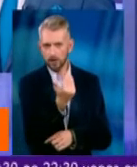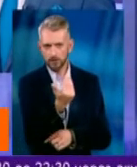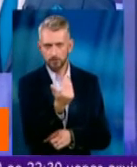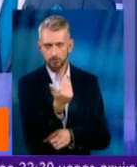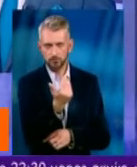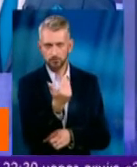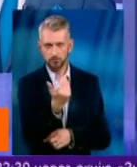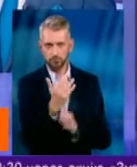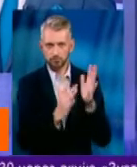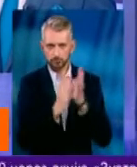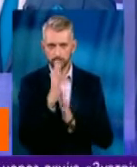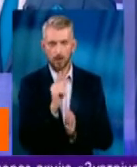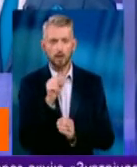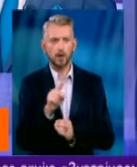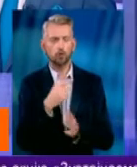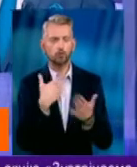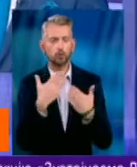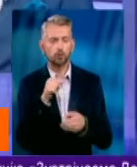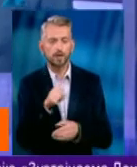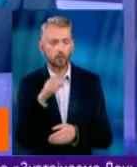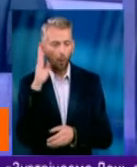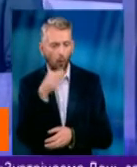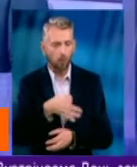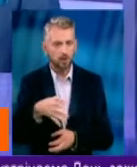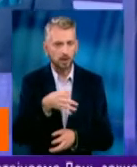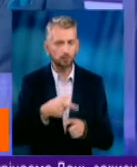державний заповідник. Але якраз те, що стосується якраз цього озера, це